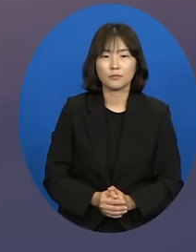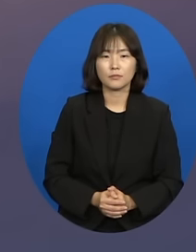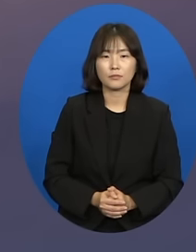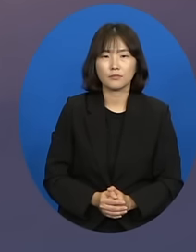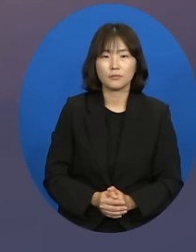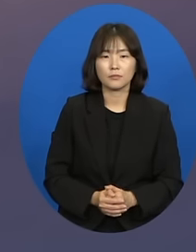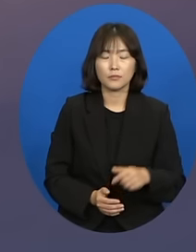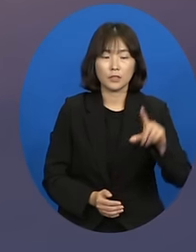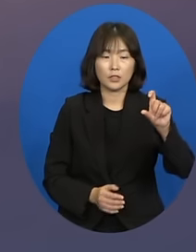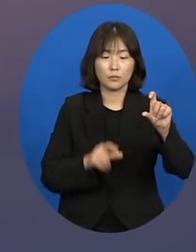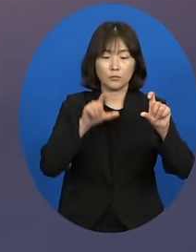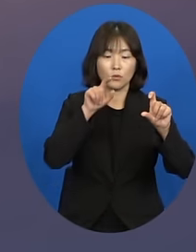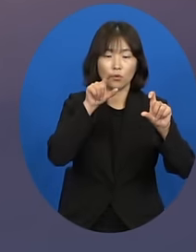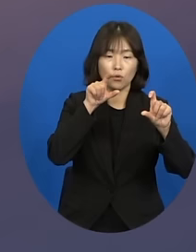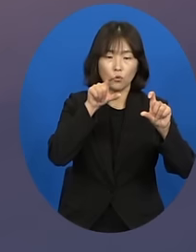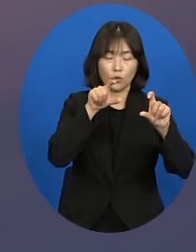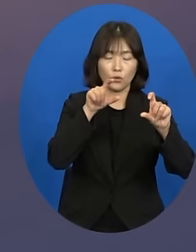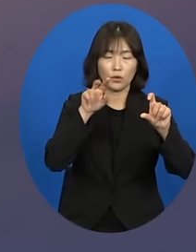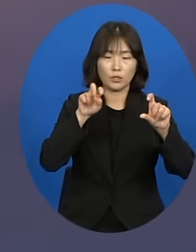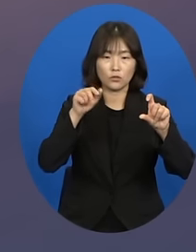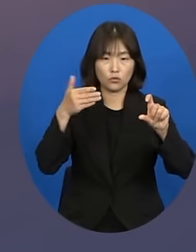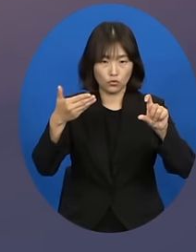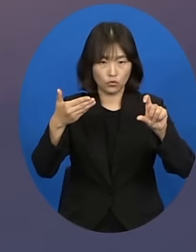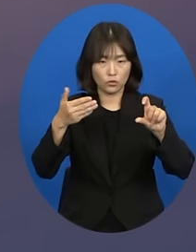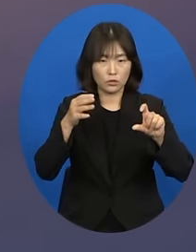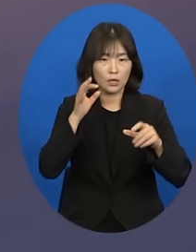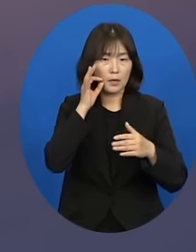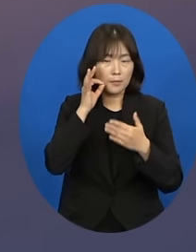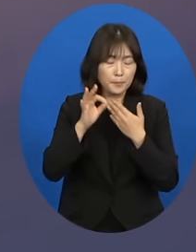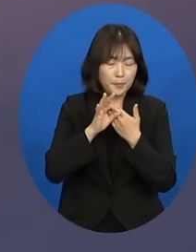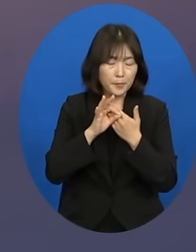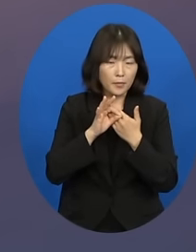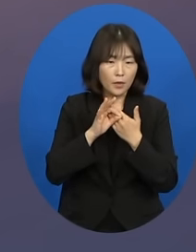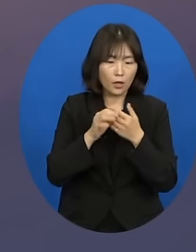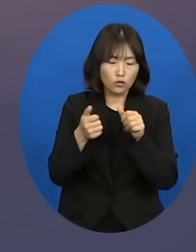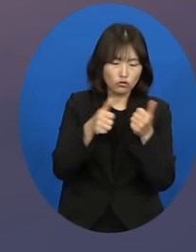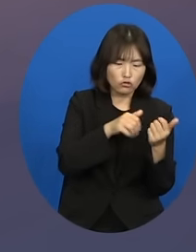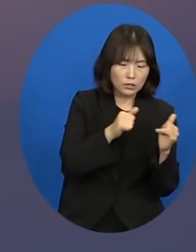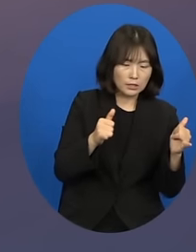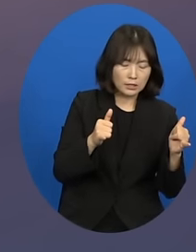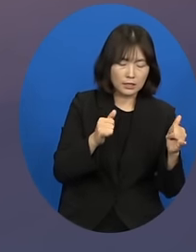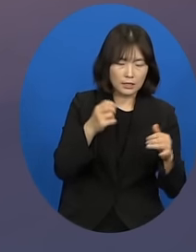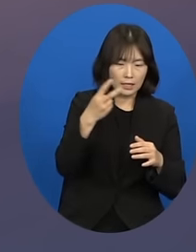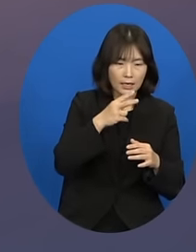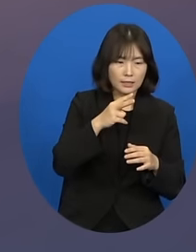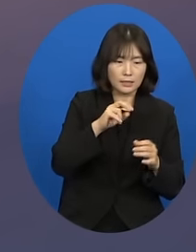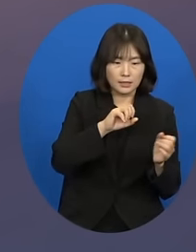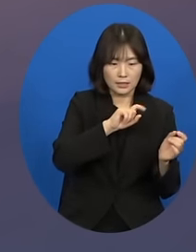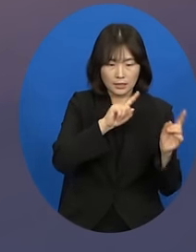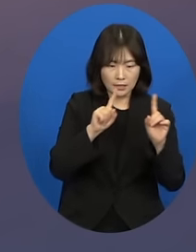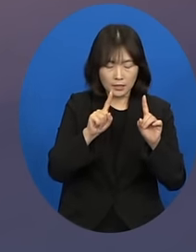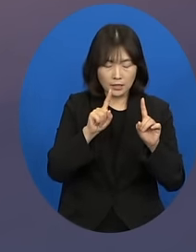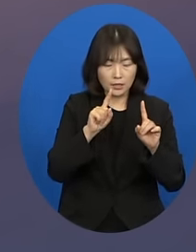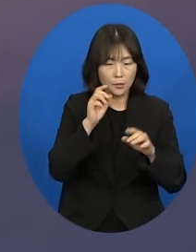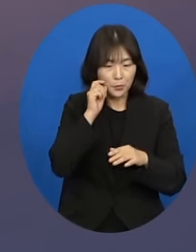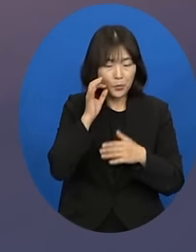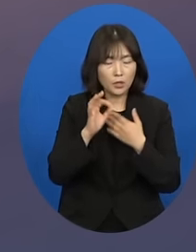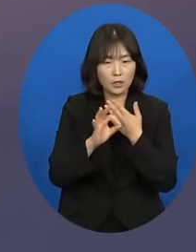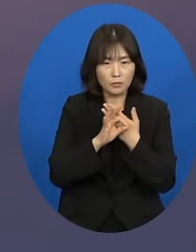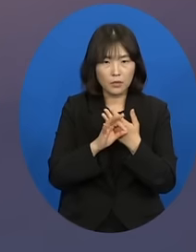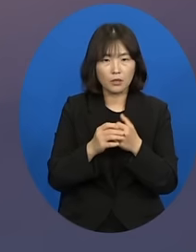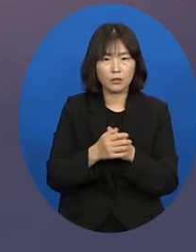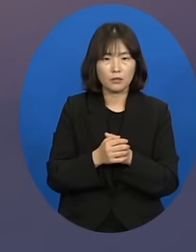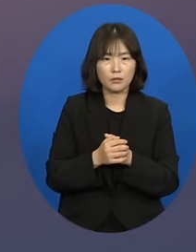29절 만일 죽은 자들이 도무지 다시 살아나지 못하면 죽은 자들을 위하여 세례를 받는 자들이 무엇을